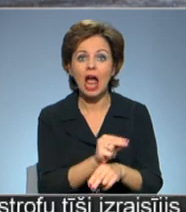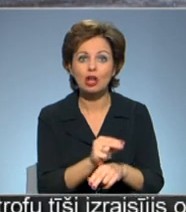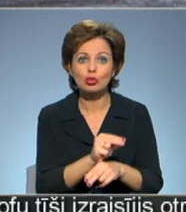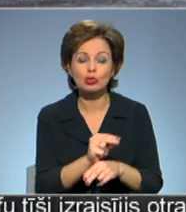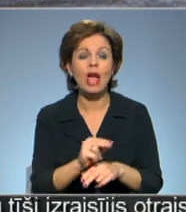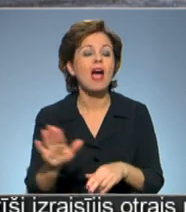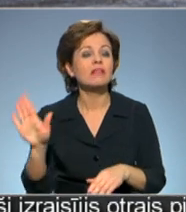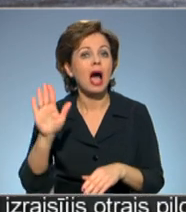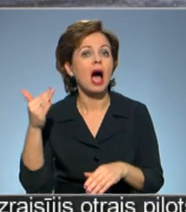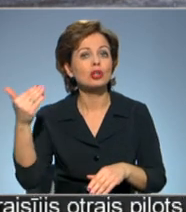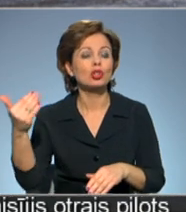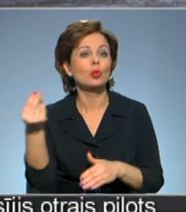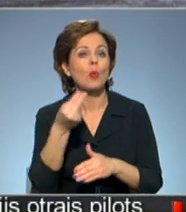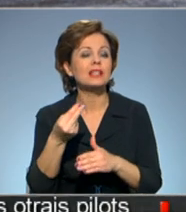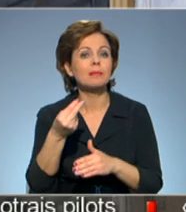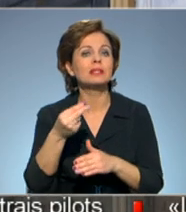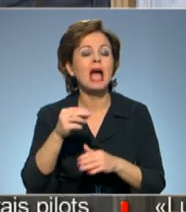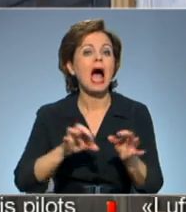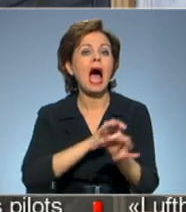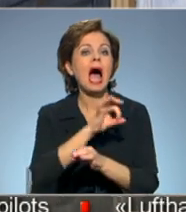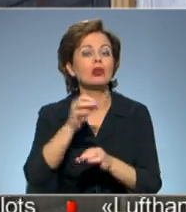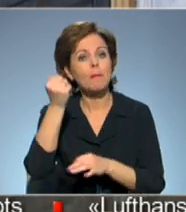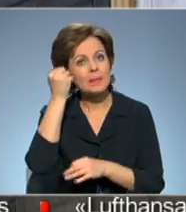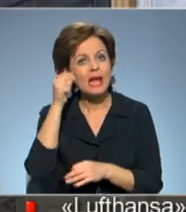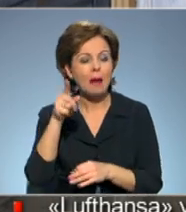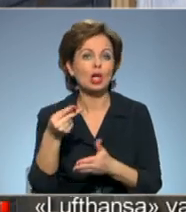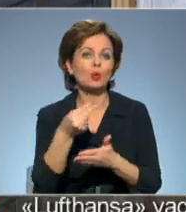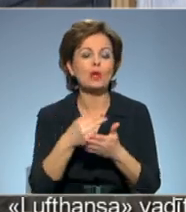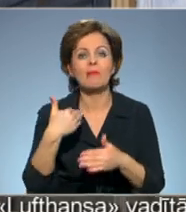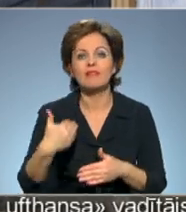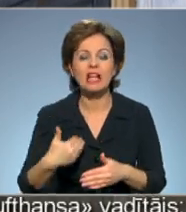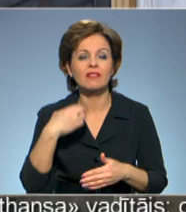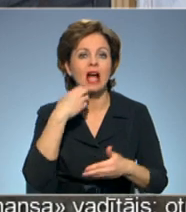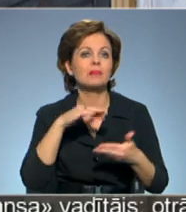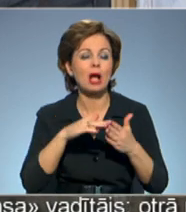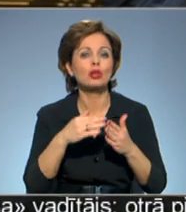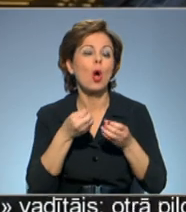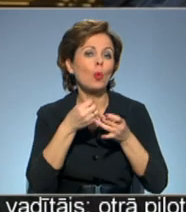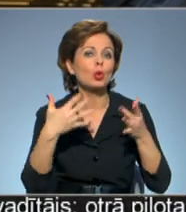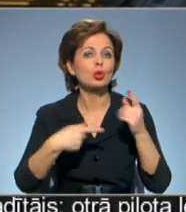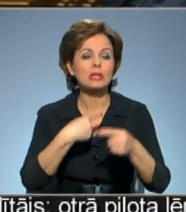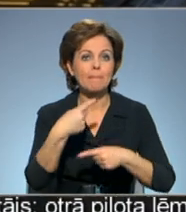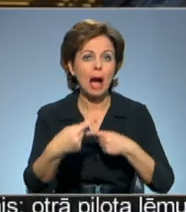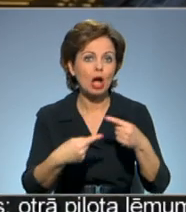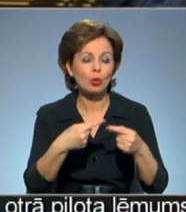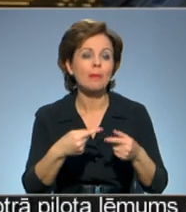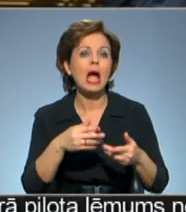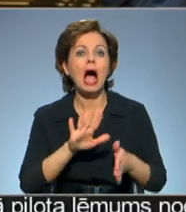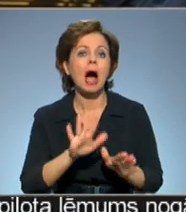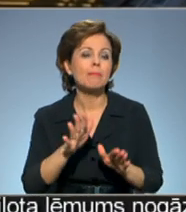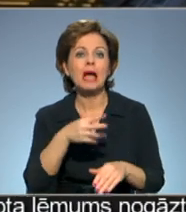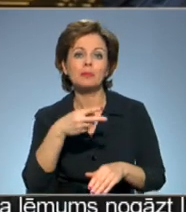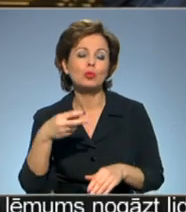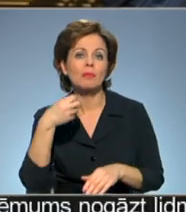Nams ir valsts nozīmes arhitektūras piemineklis un nozīmīga Kuldīgas vecpilsētas kultūras mantojuma daļa. Šī ēka ir aptuveni 200